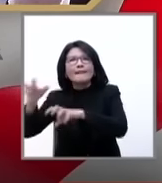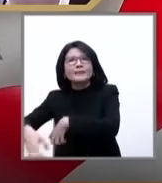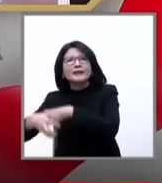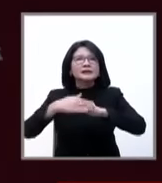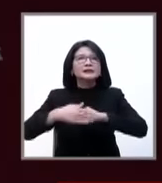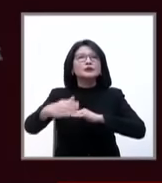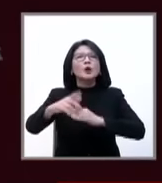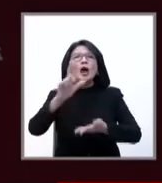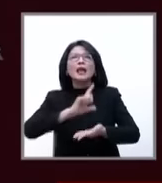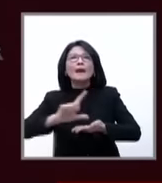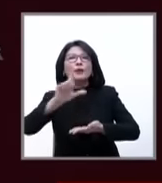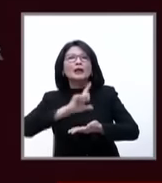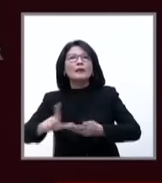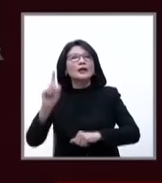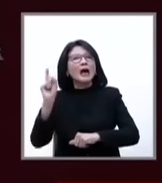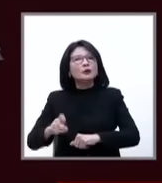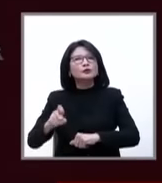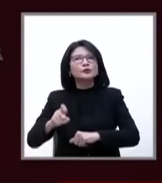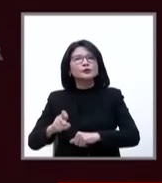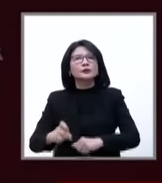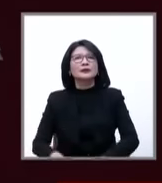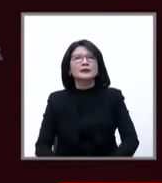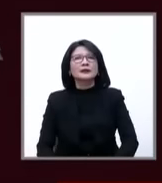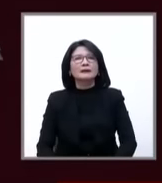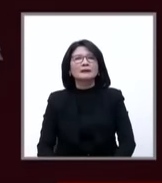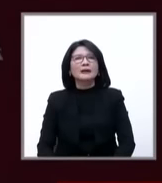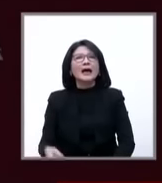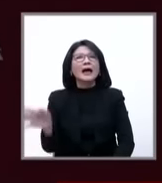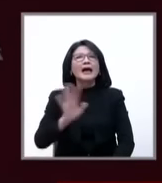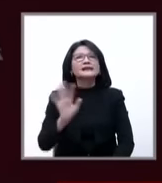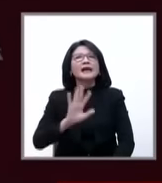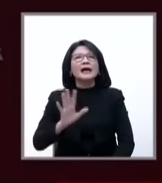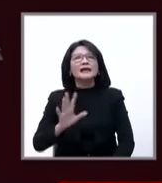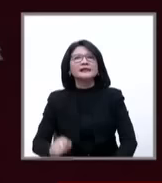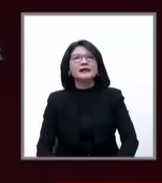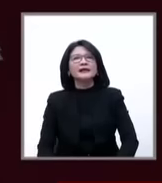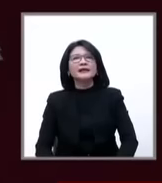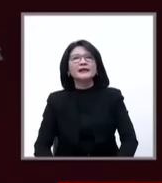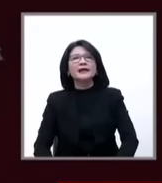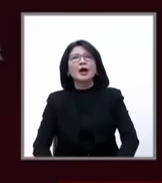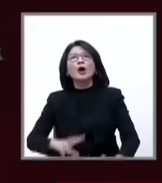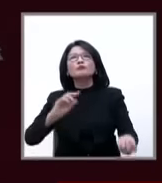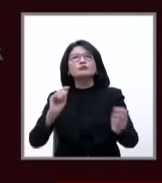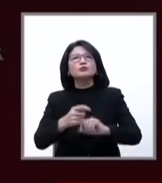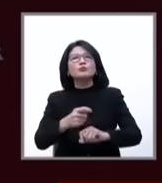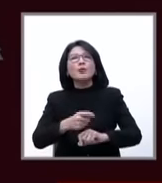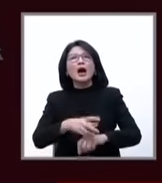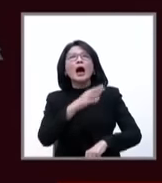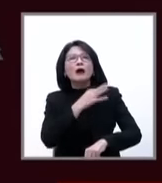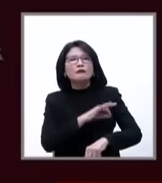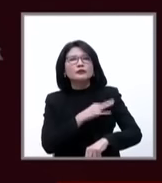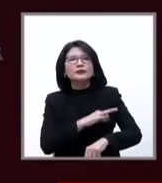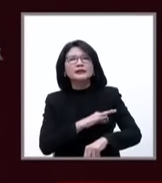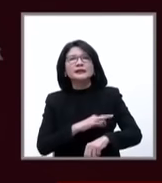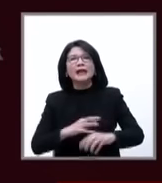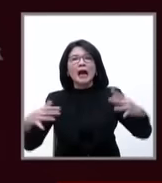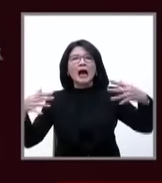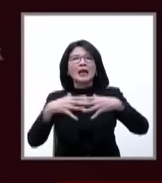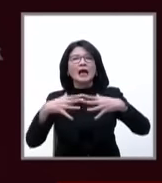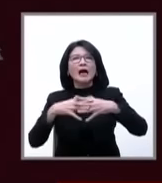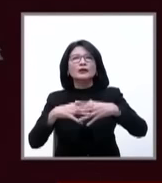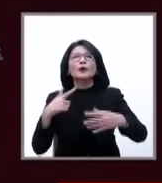saya. Artinya apa? Untuk tradisi Indonesia, hormat kepada yang lebih tua itu amat penting. Dan tindakan yang tidak cocok